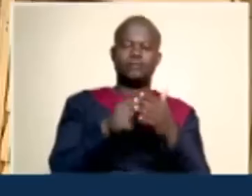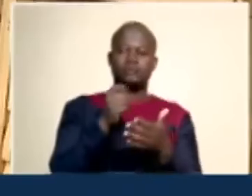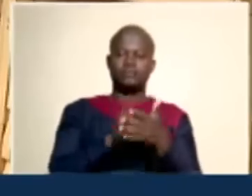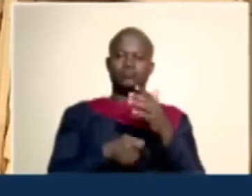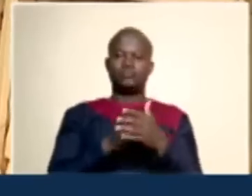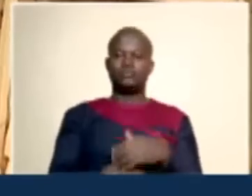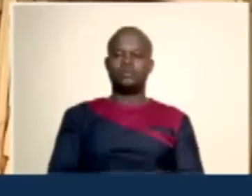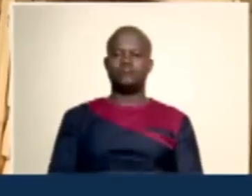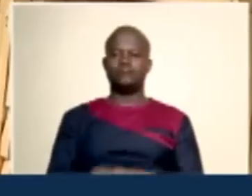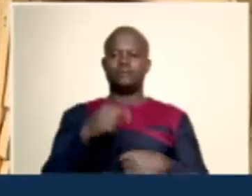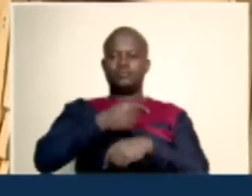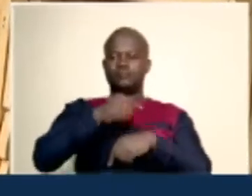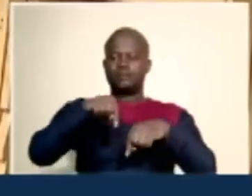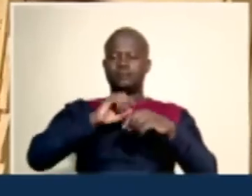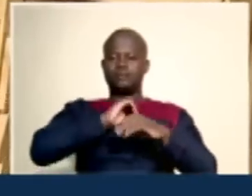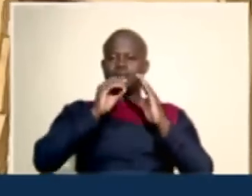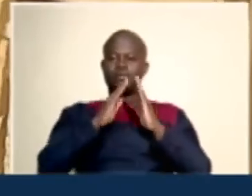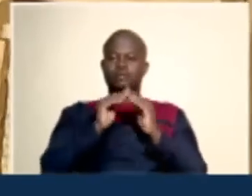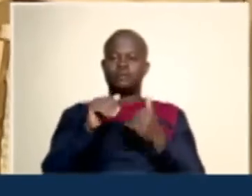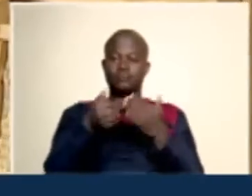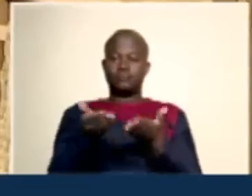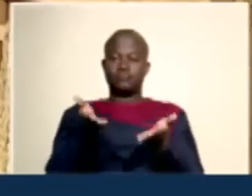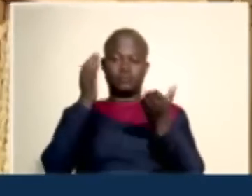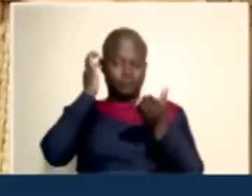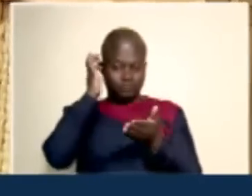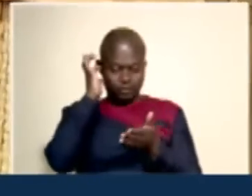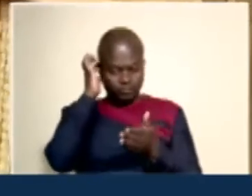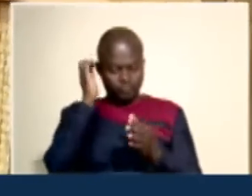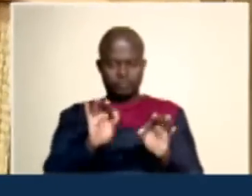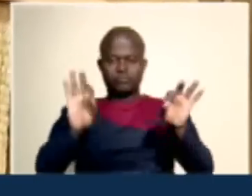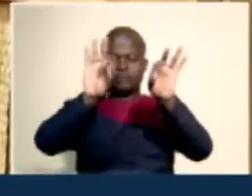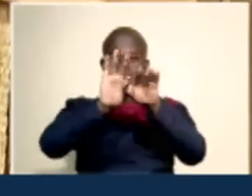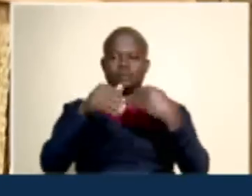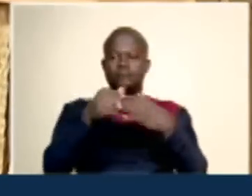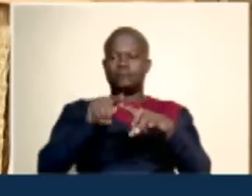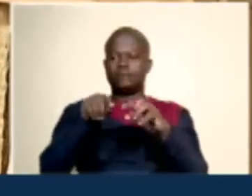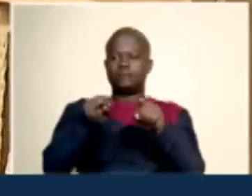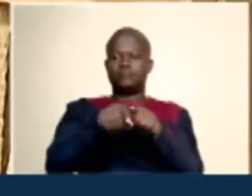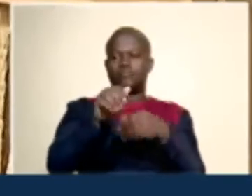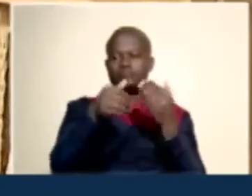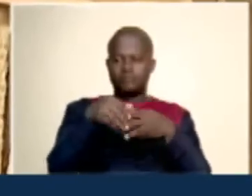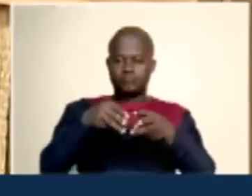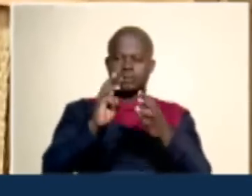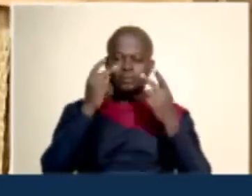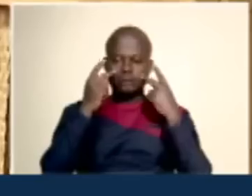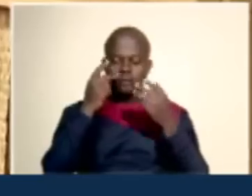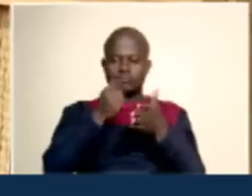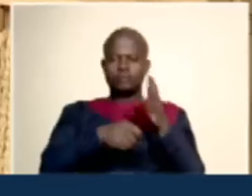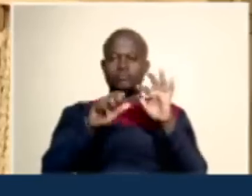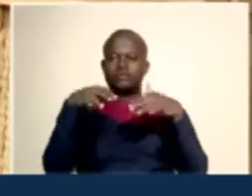bacibwa. Muri iyi minsi banyira amazu bari kugenda batuzamuriraho ibiciro bitewe nabo uburyo babona imisoro